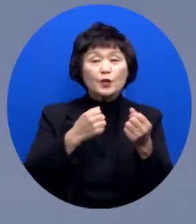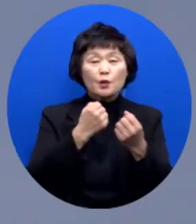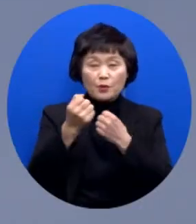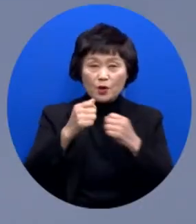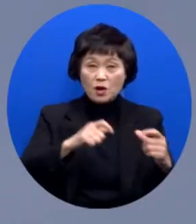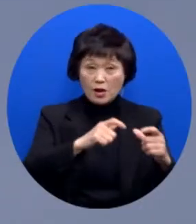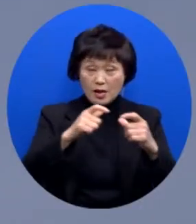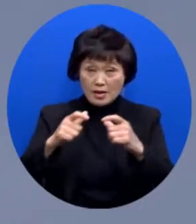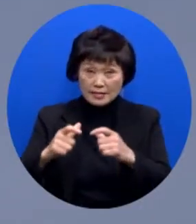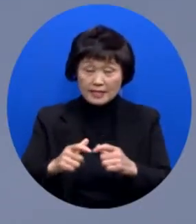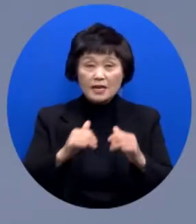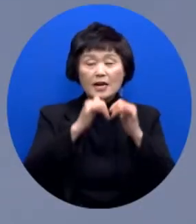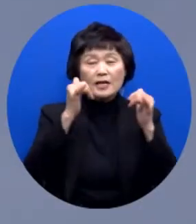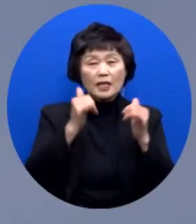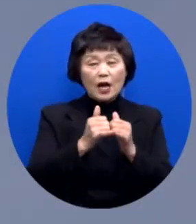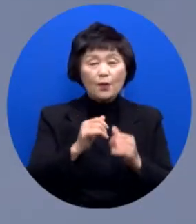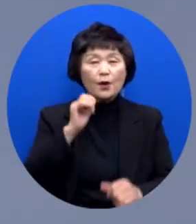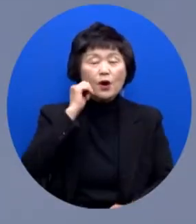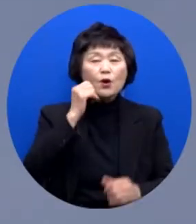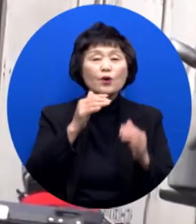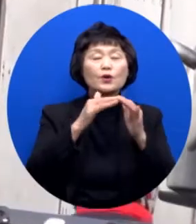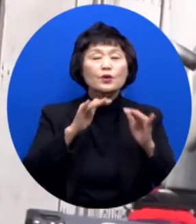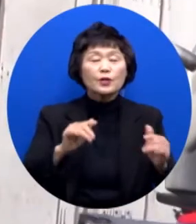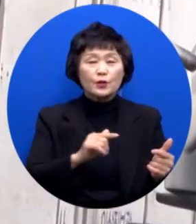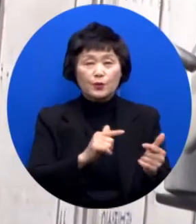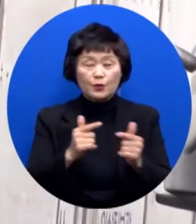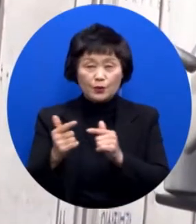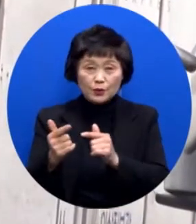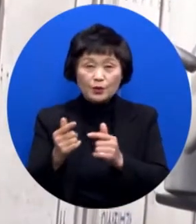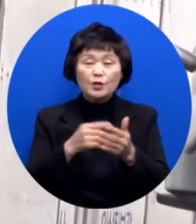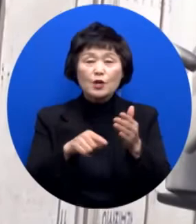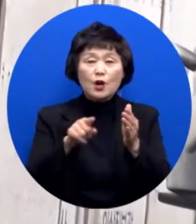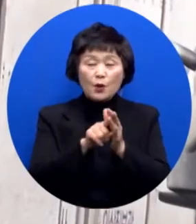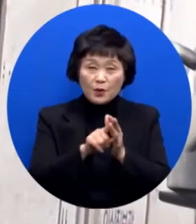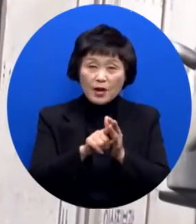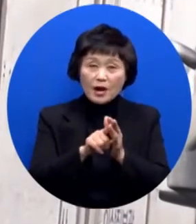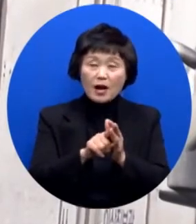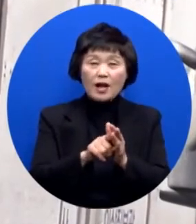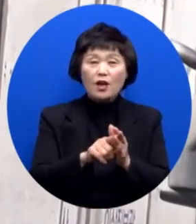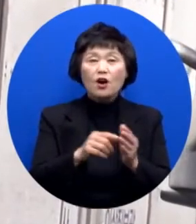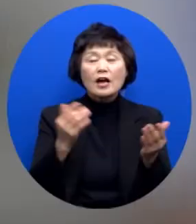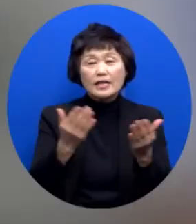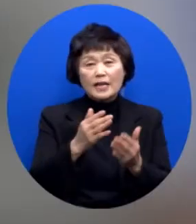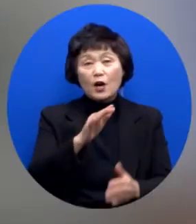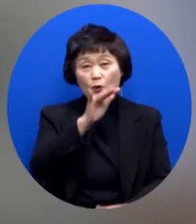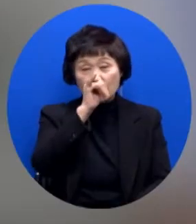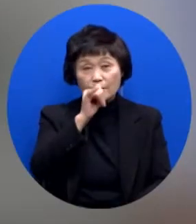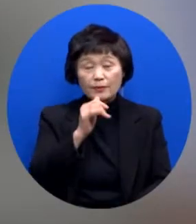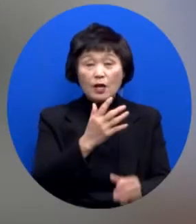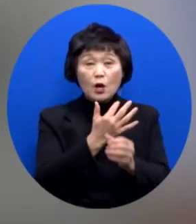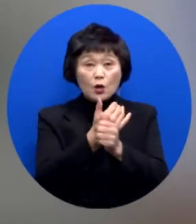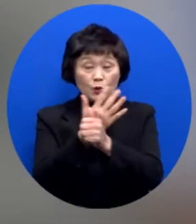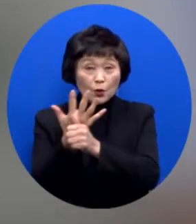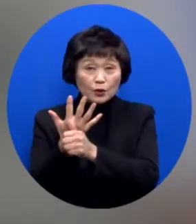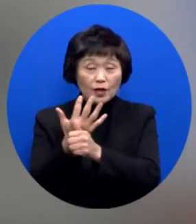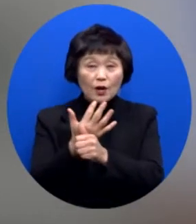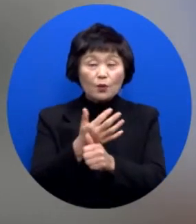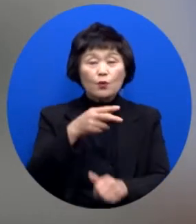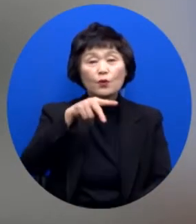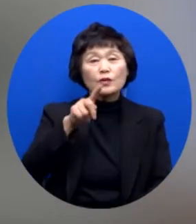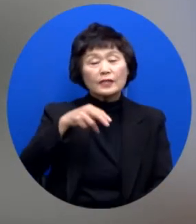소외 돌봄을 위해 교회에 큰 변화를 주기로 결심했다 고 하는데요 동작구 상도동에 위치한 1 교회 이야기